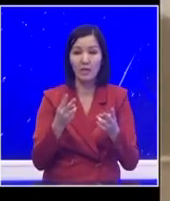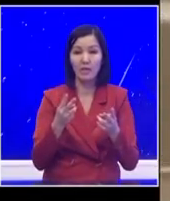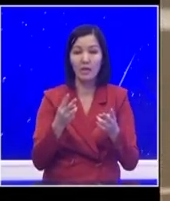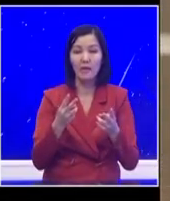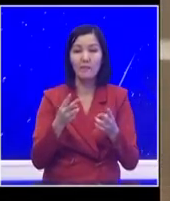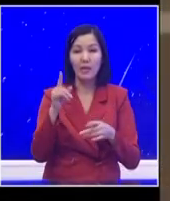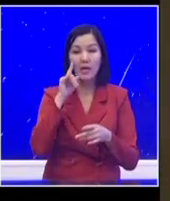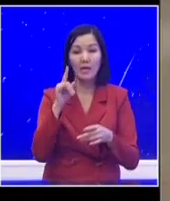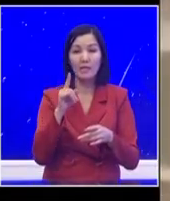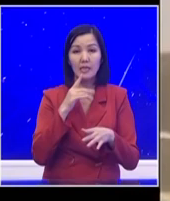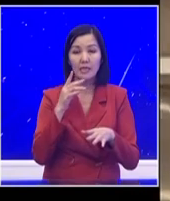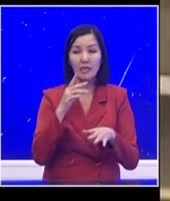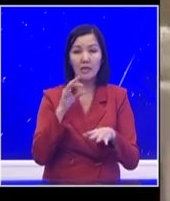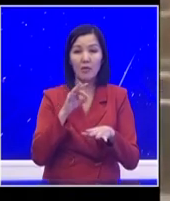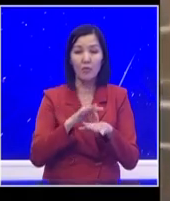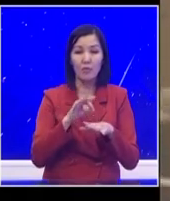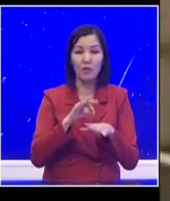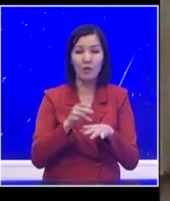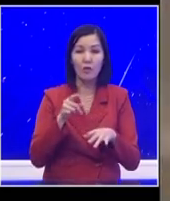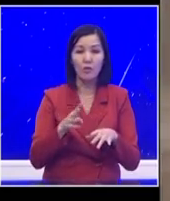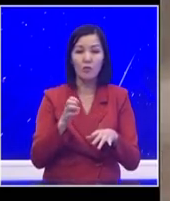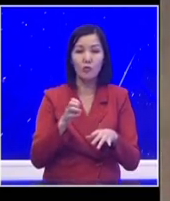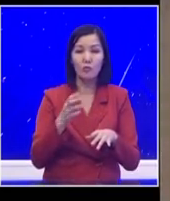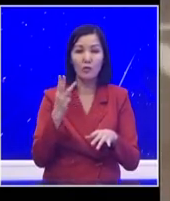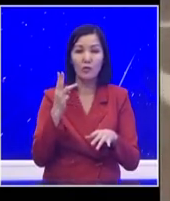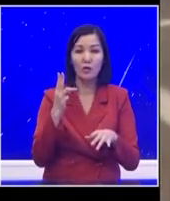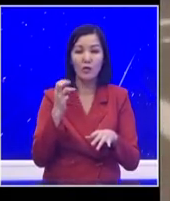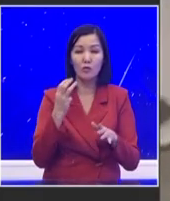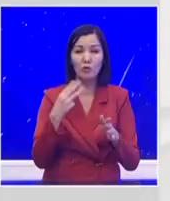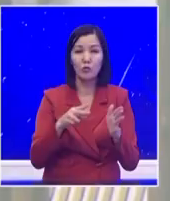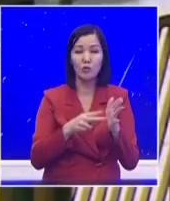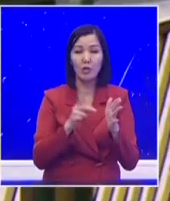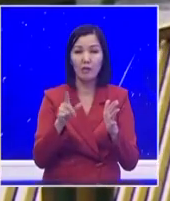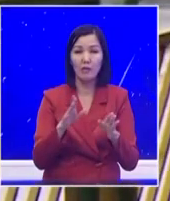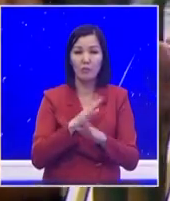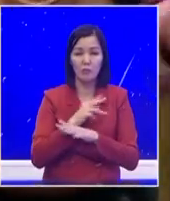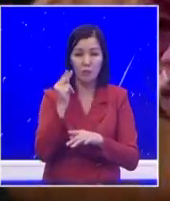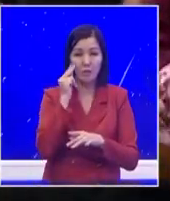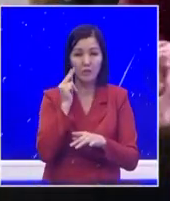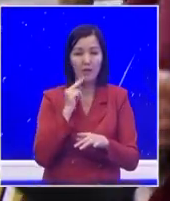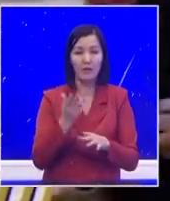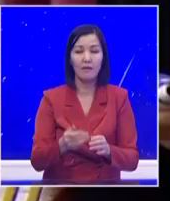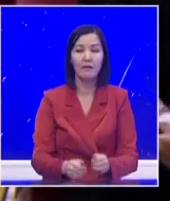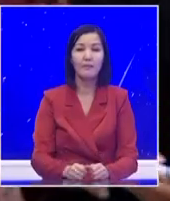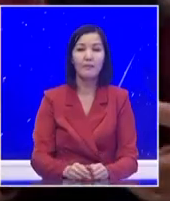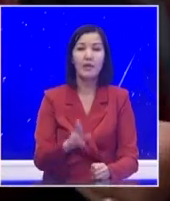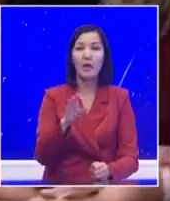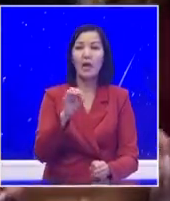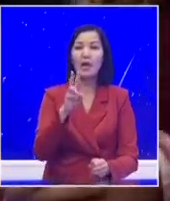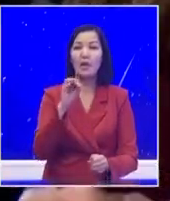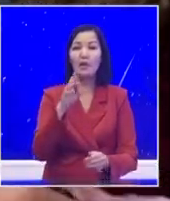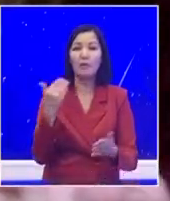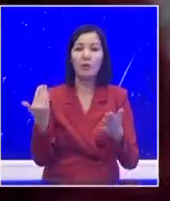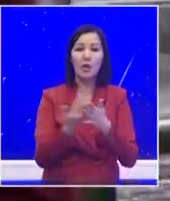кетейік, елде аурудан 3237 адам көз жұмды. Ирандық ғалымдар коронавирустың жаңа